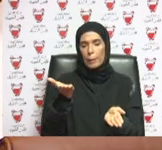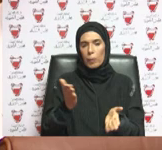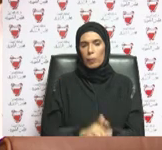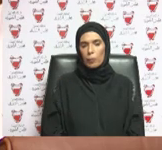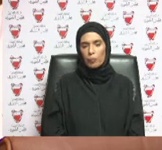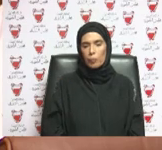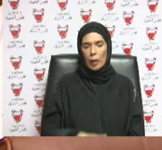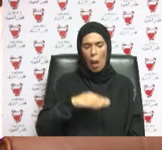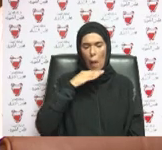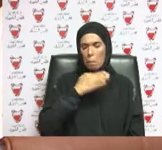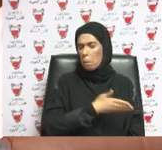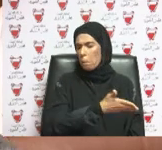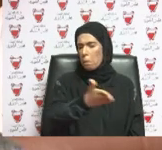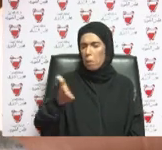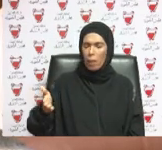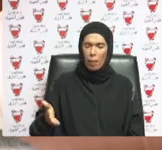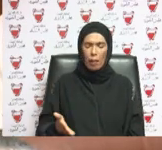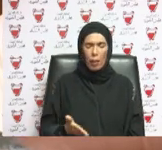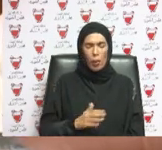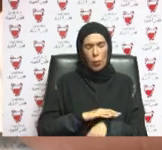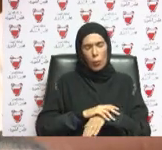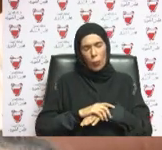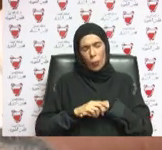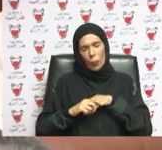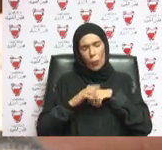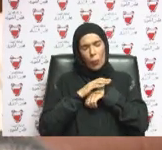والد الجميع، الأب الحنون،